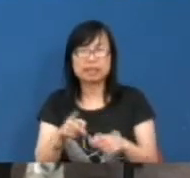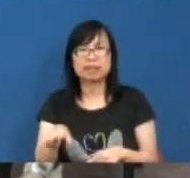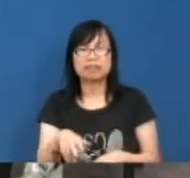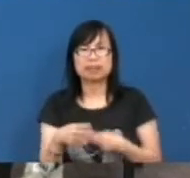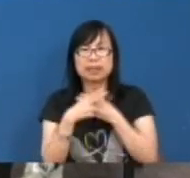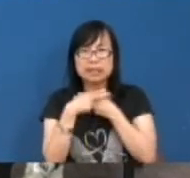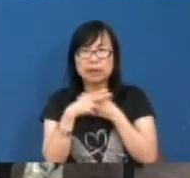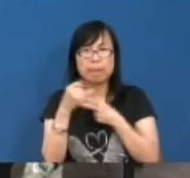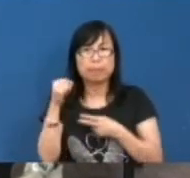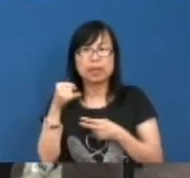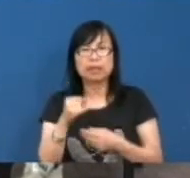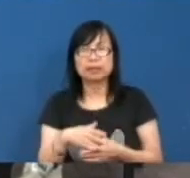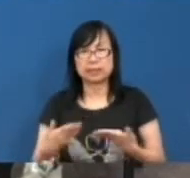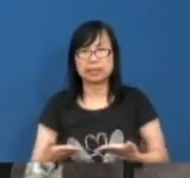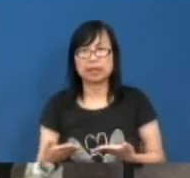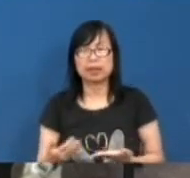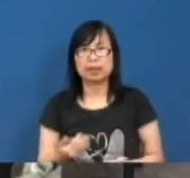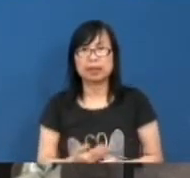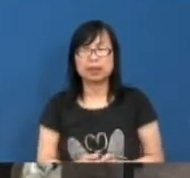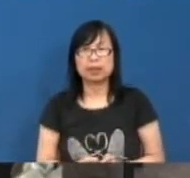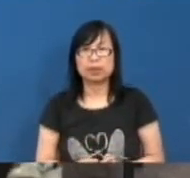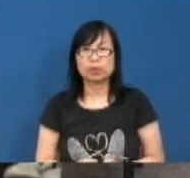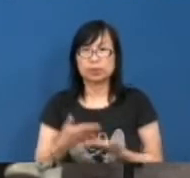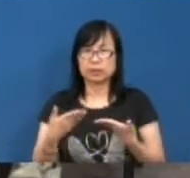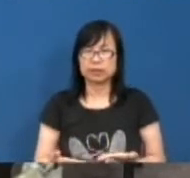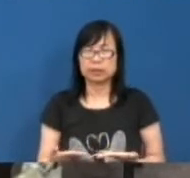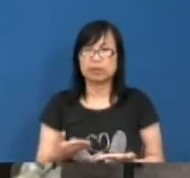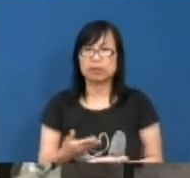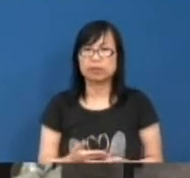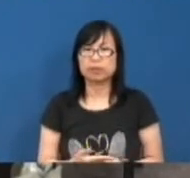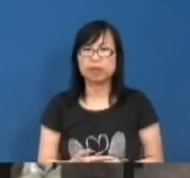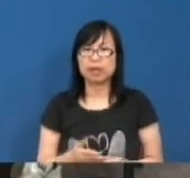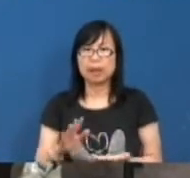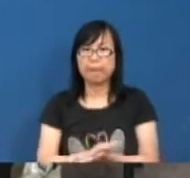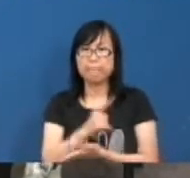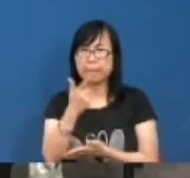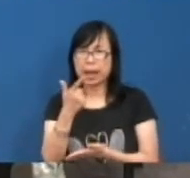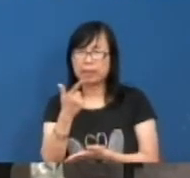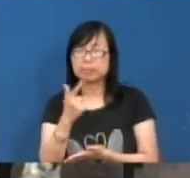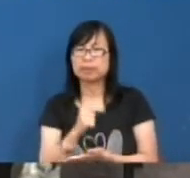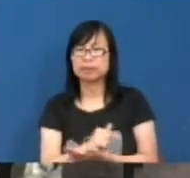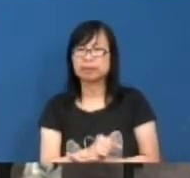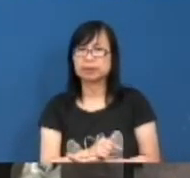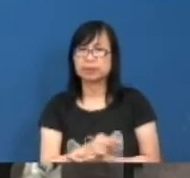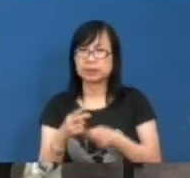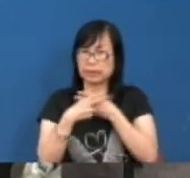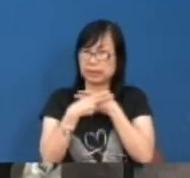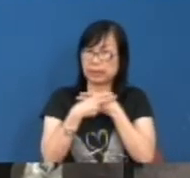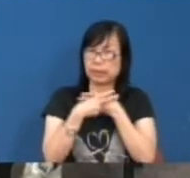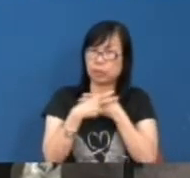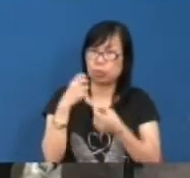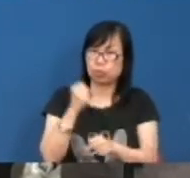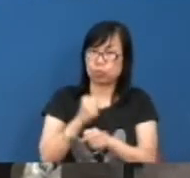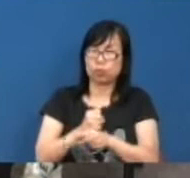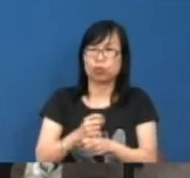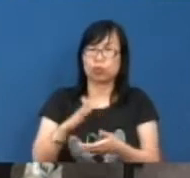唔得！嗱，而家死啦！佢喺 在任即係都8年係咪差唔多？特首啊做咗即係9年